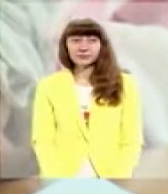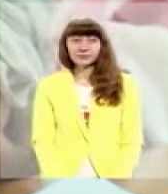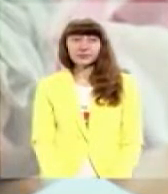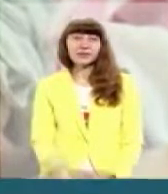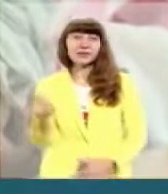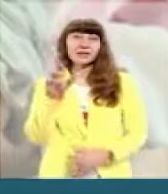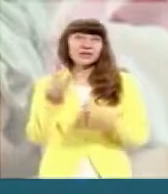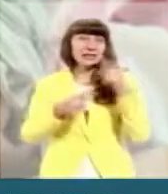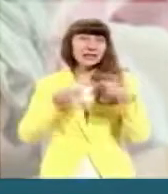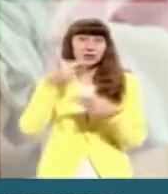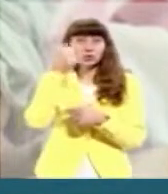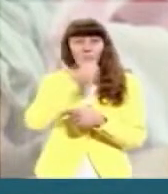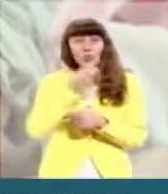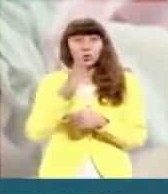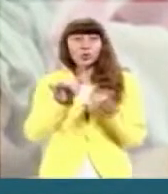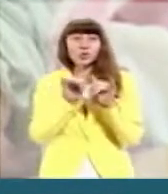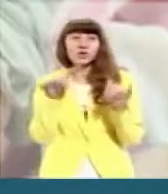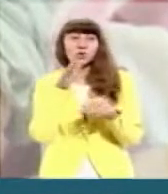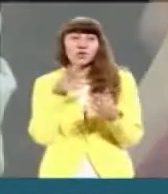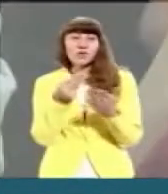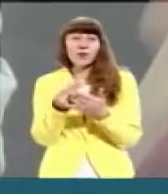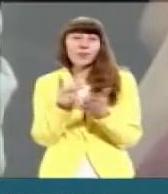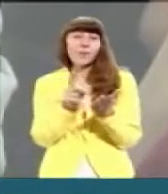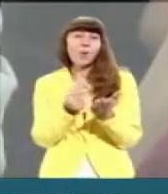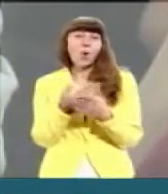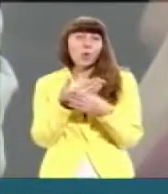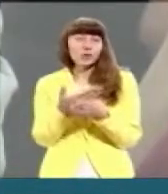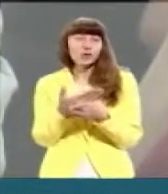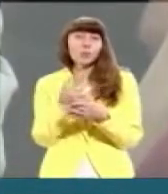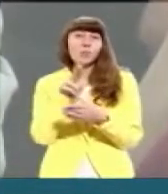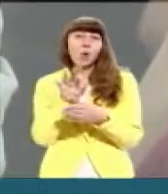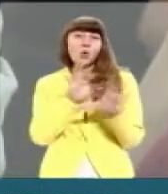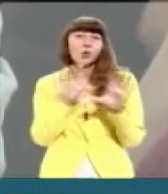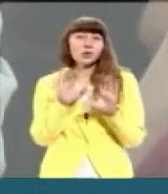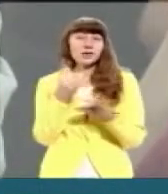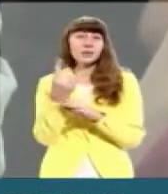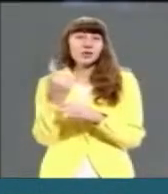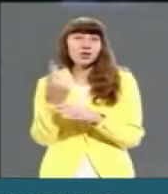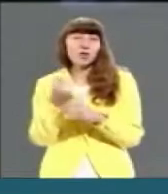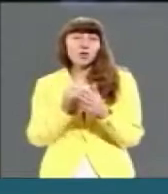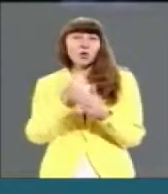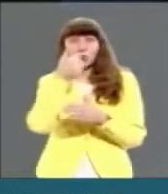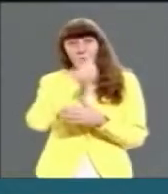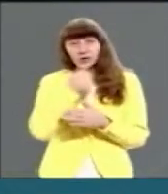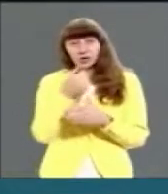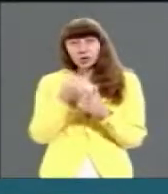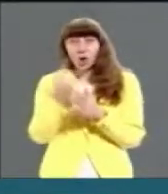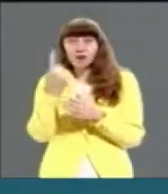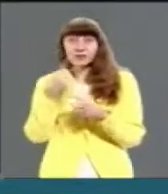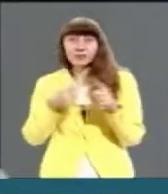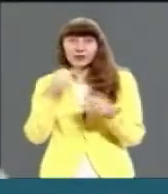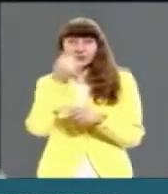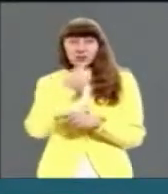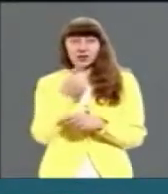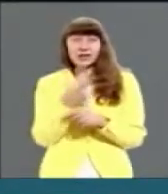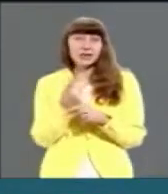С января следующего года будет увеличен срок выплаты пособия по уходу за ребенком с 1 года до 1,5 лет. Данная норма будет